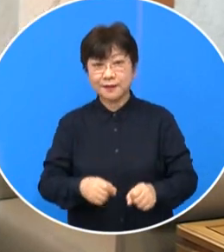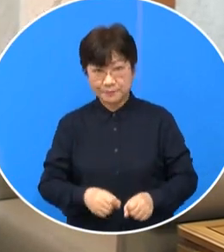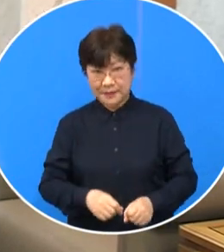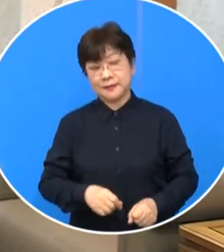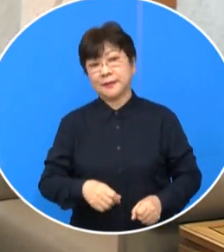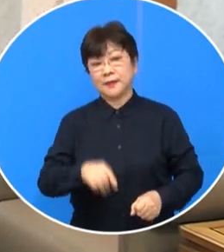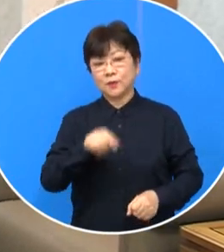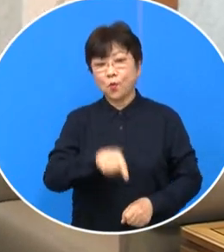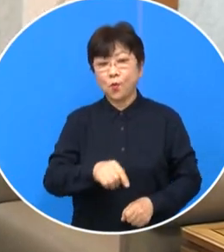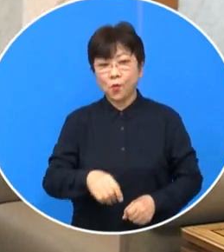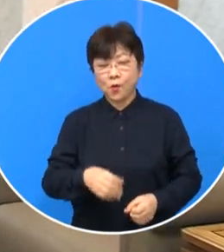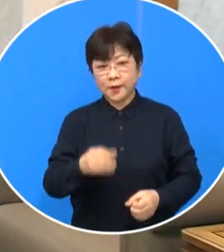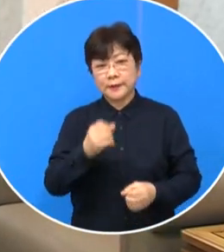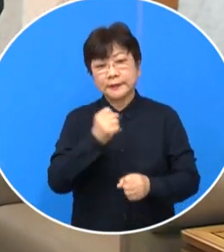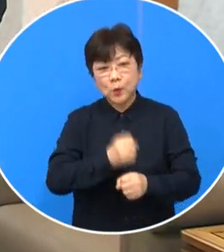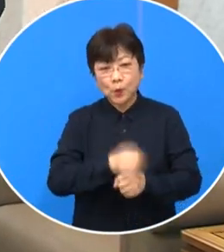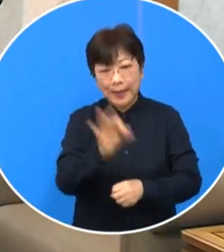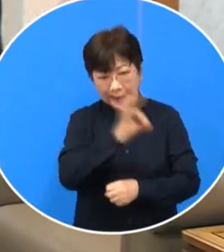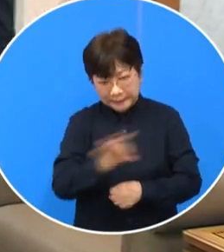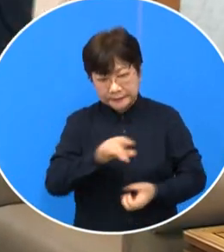フラッグを作成させていただきました。